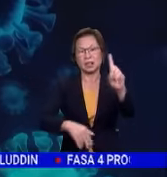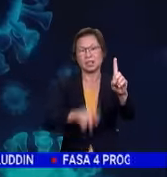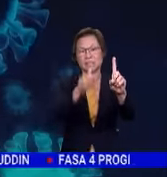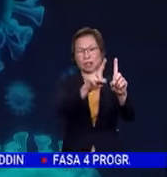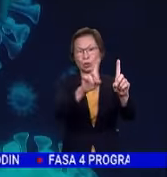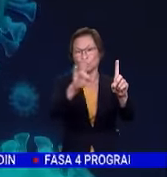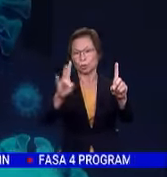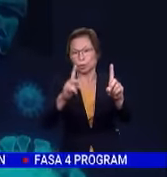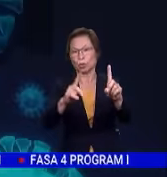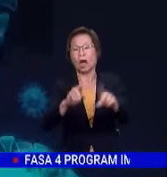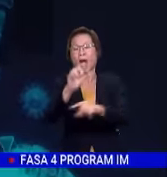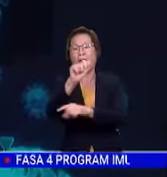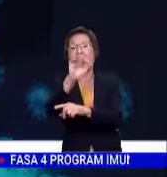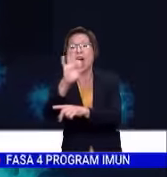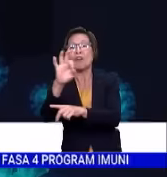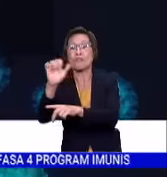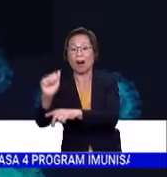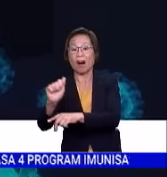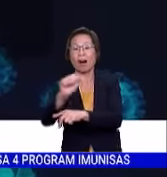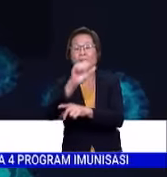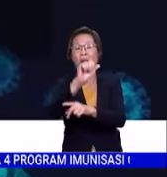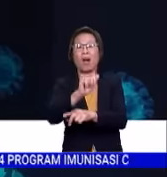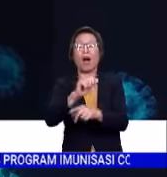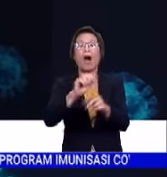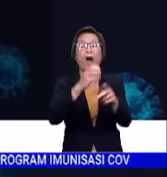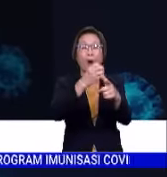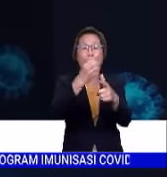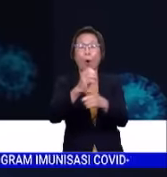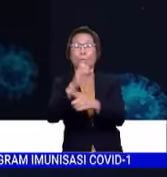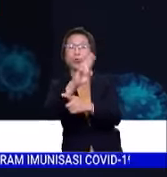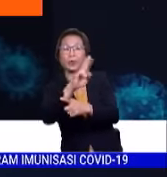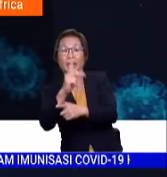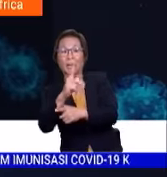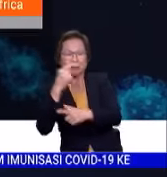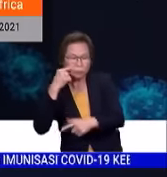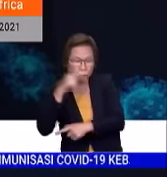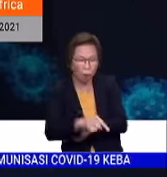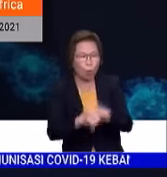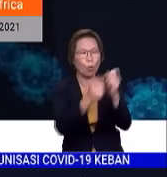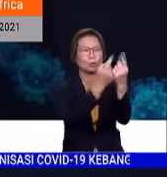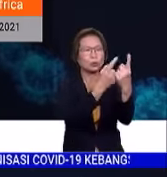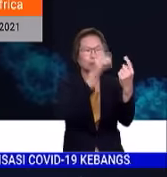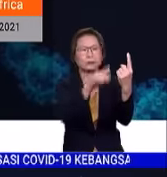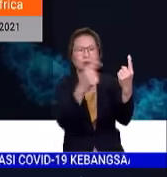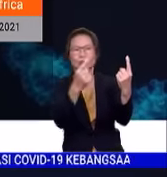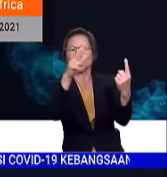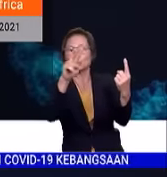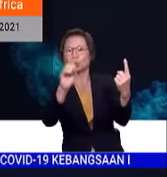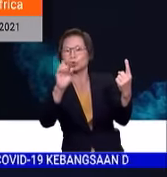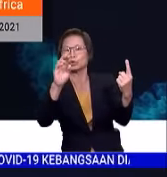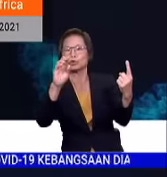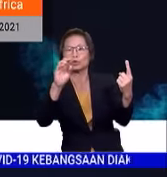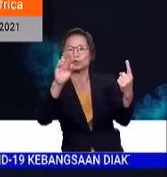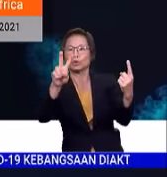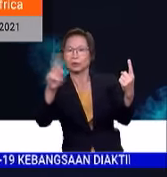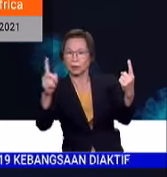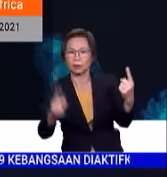B.1.1.7 VOC Alpha atau varian UK dikesan pada 11 Januari 2021.